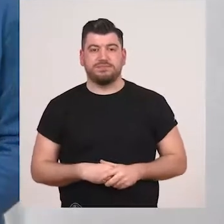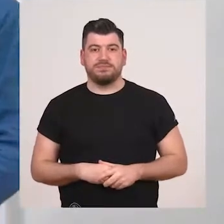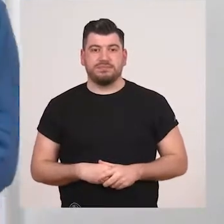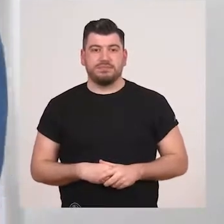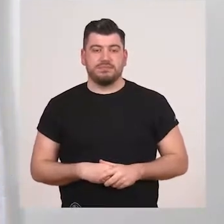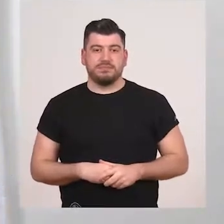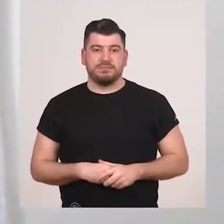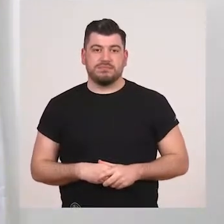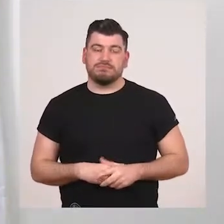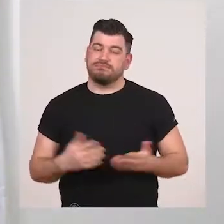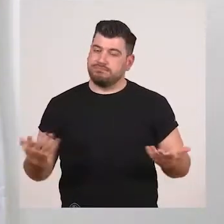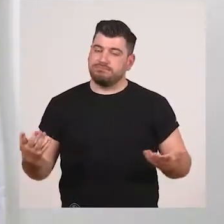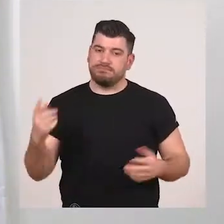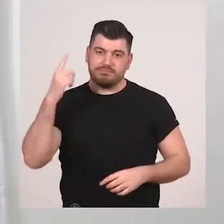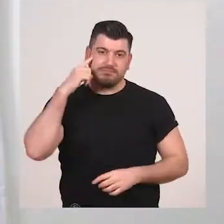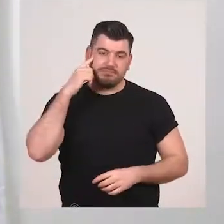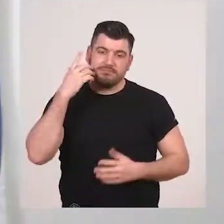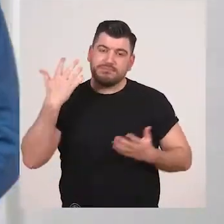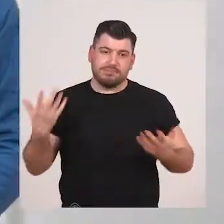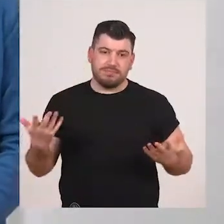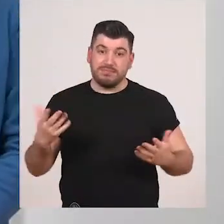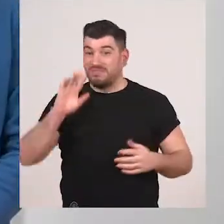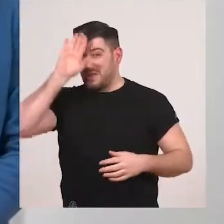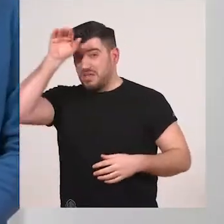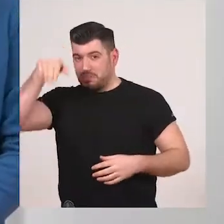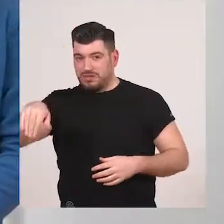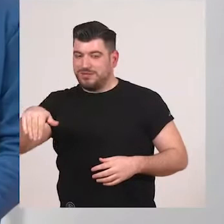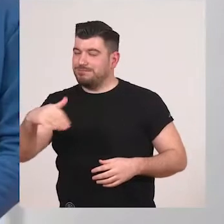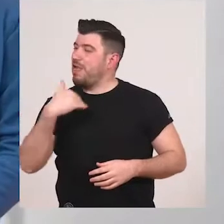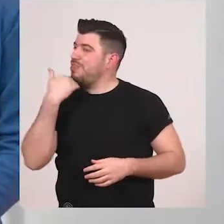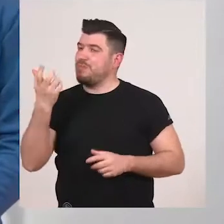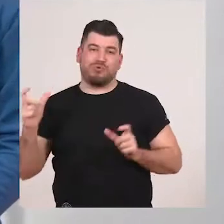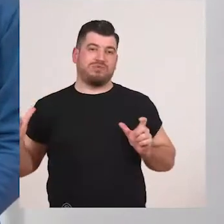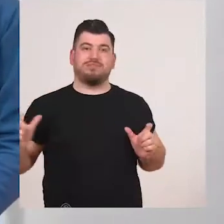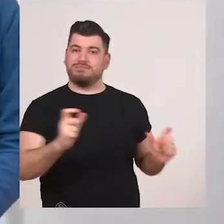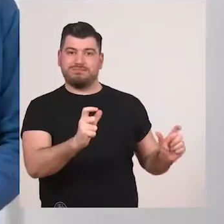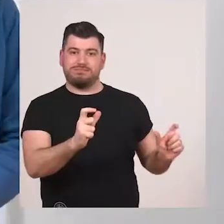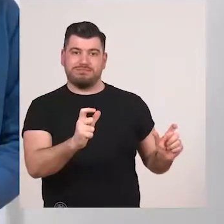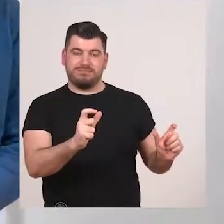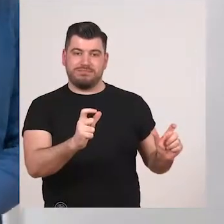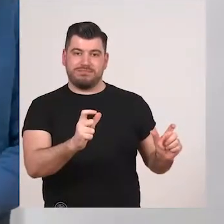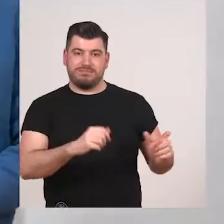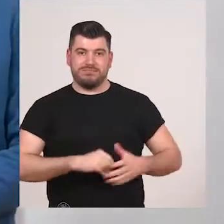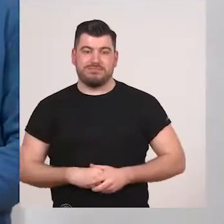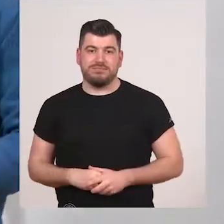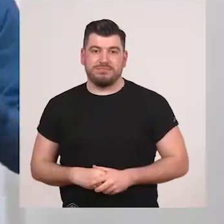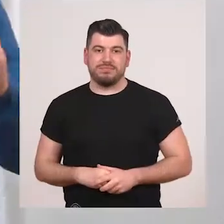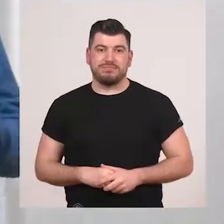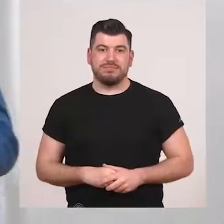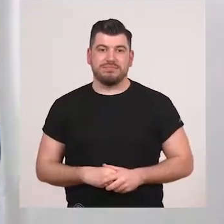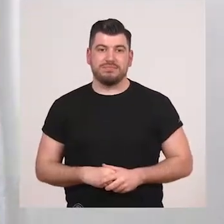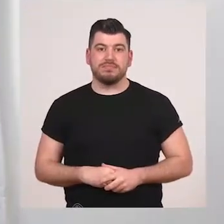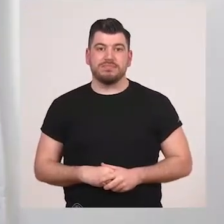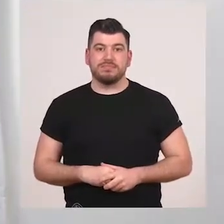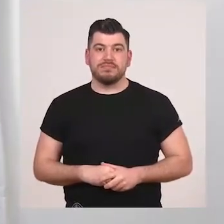Όπως καταλαβαίνουμε, δυστυχώς για τους Πέρσες έγινε καταστροφή. Πολύ γρήγορα τα